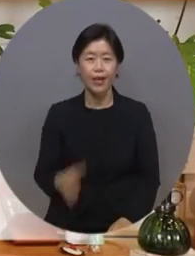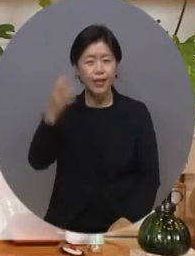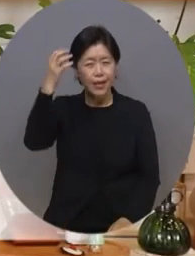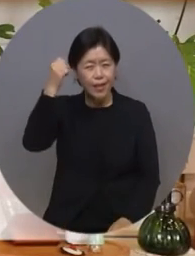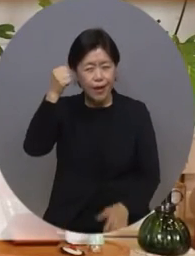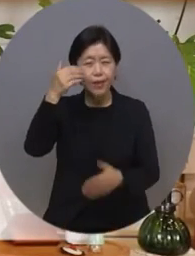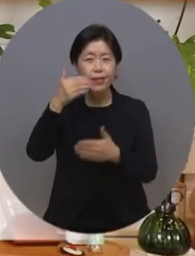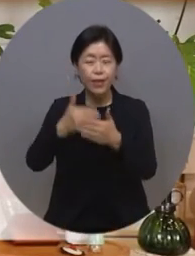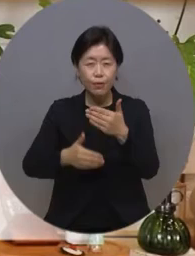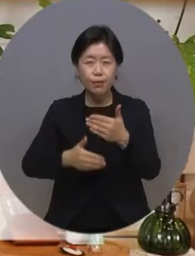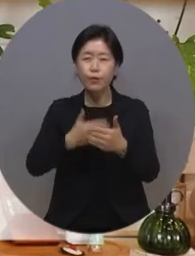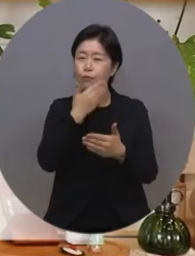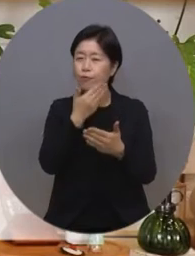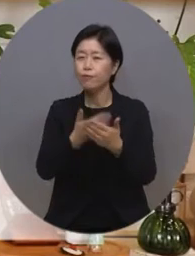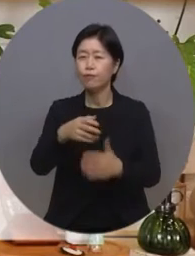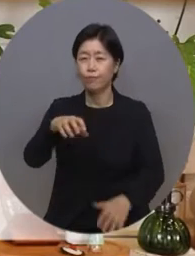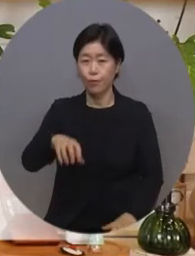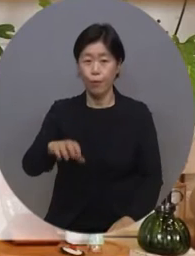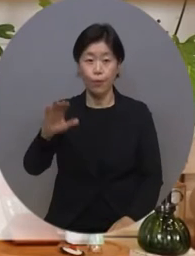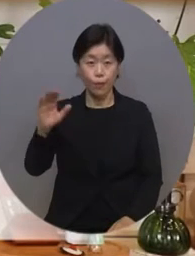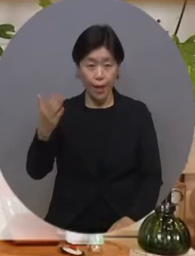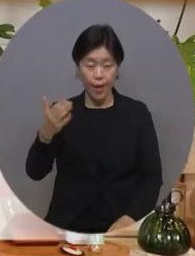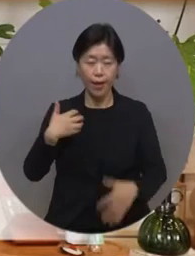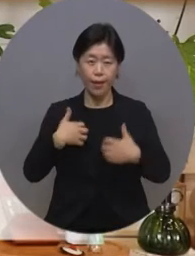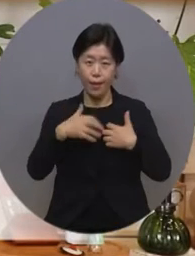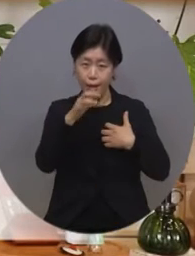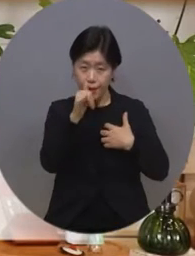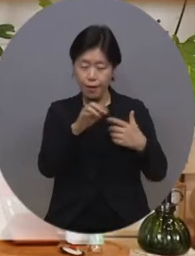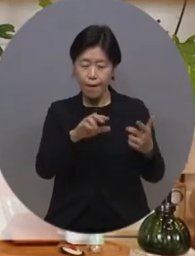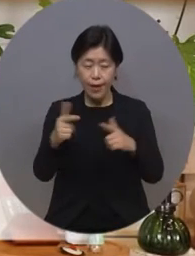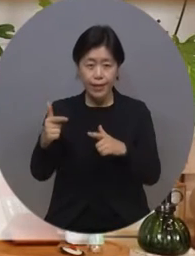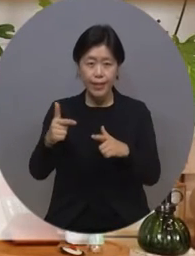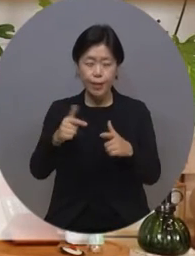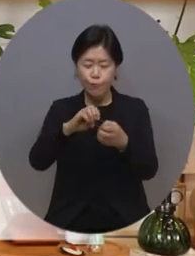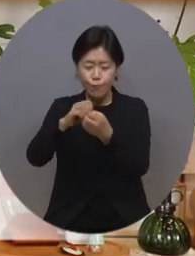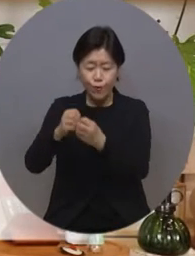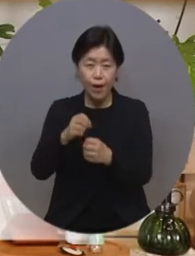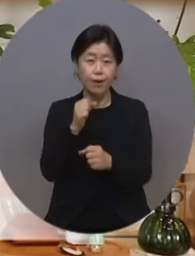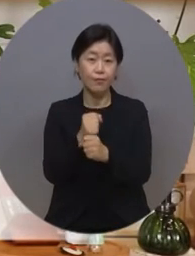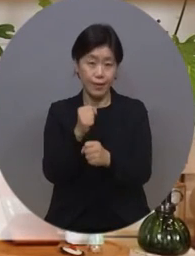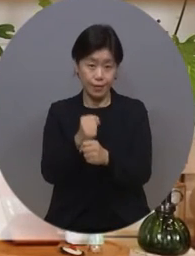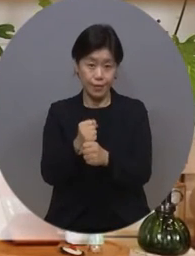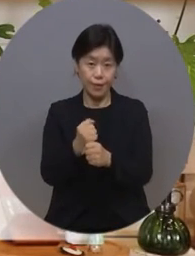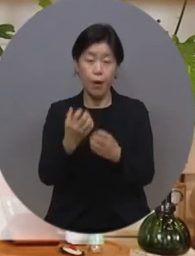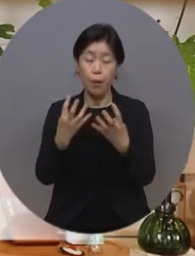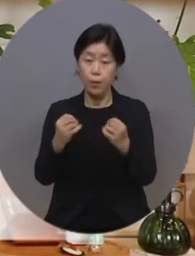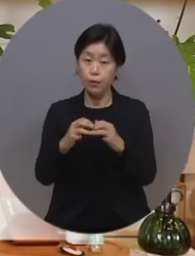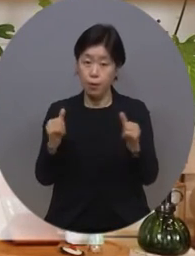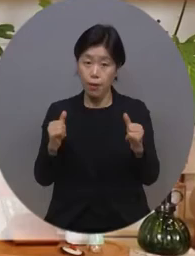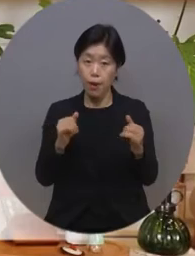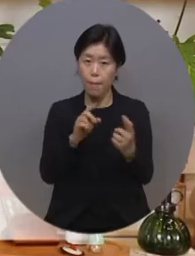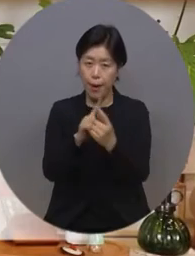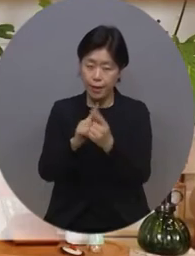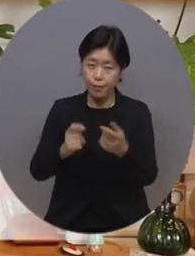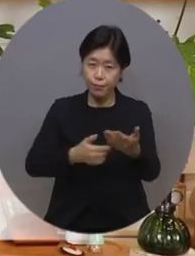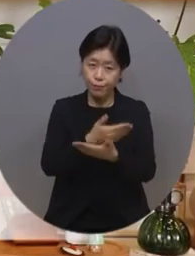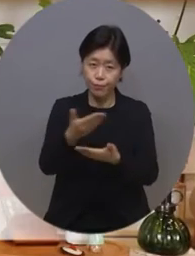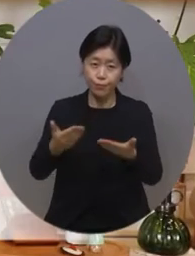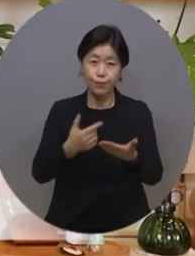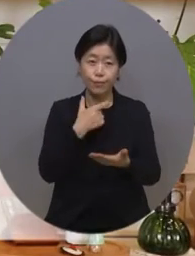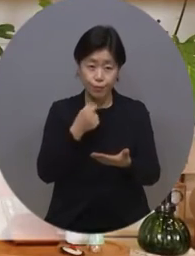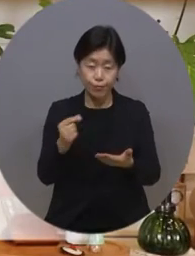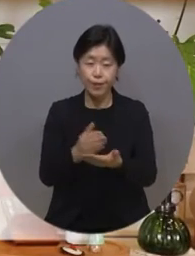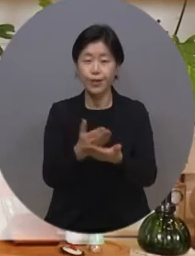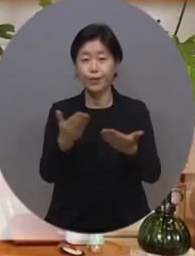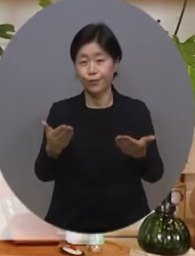남을 만한 장소, 그리고 좀더 재미있고 많은 작품들을 만들어서 많은 사람들과 공유하고 또 같이 베풀